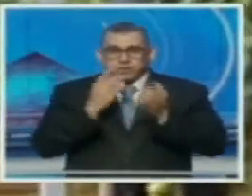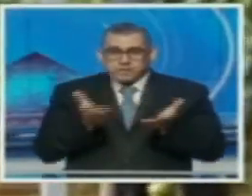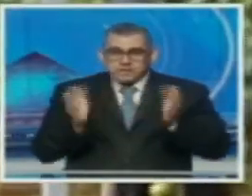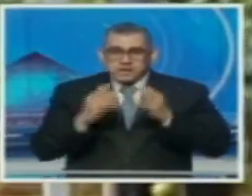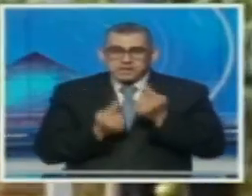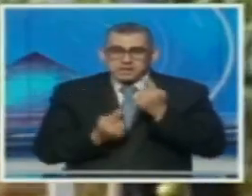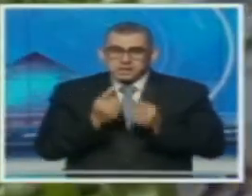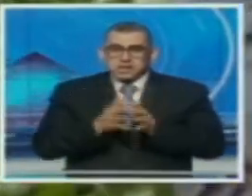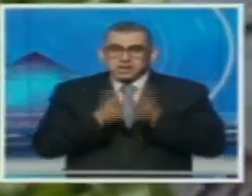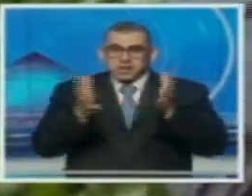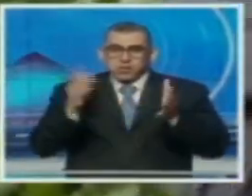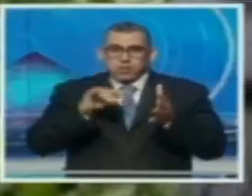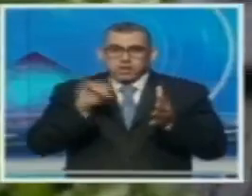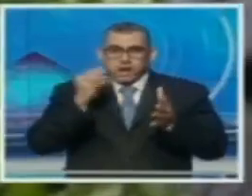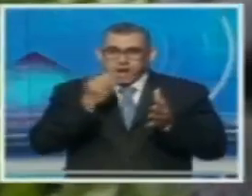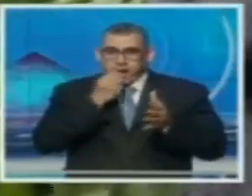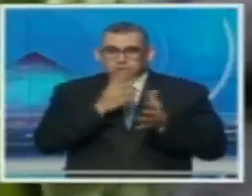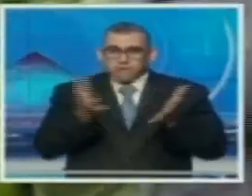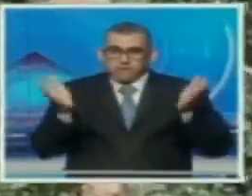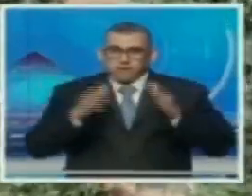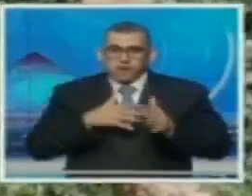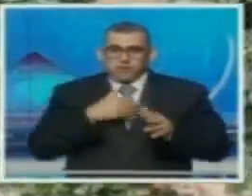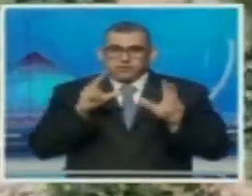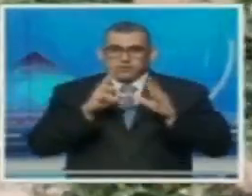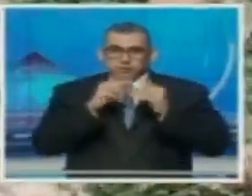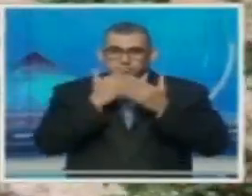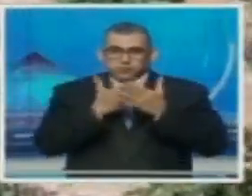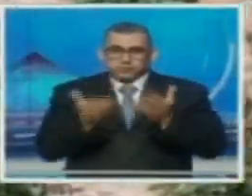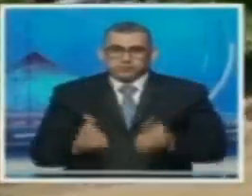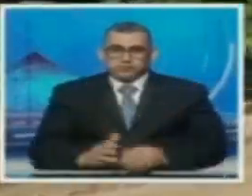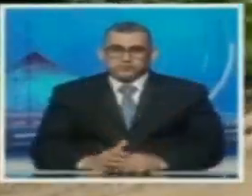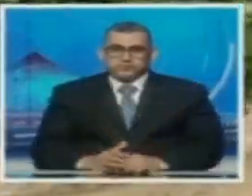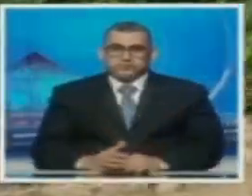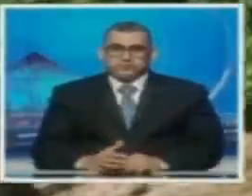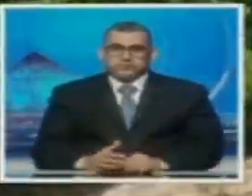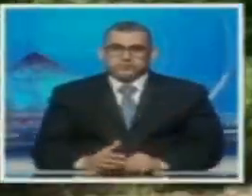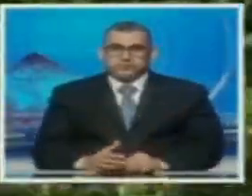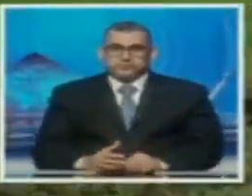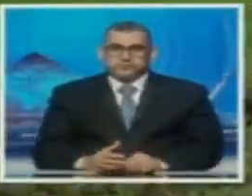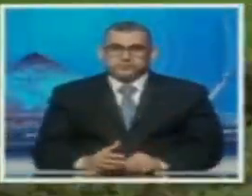الانتاج الزراعي والغذائي. محمد محروس، التلفزيون المصري.